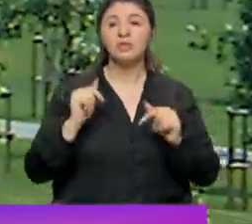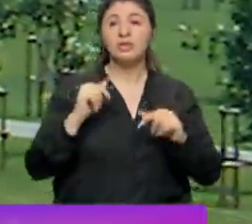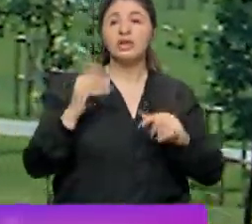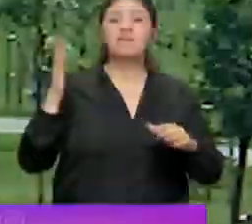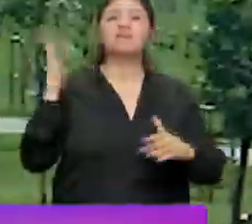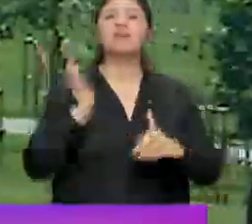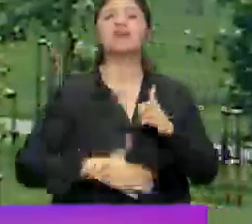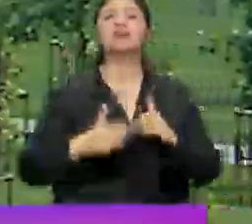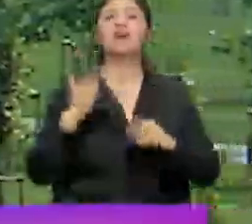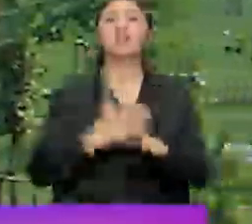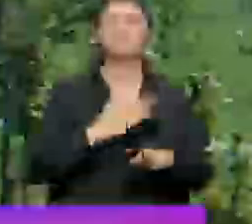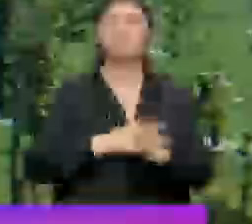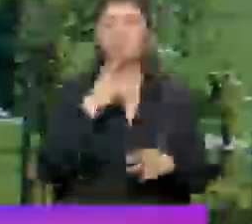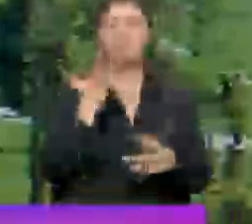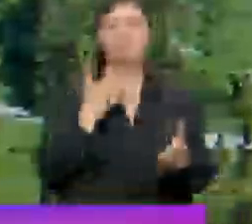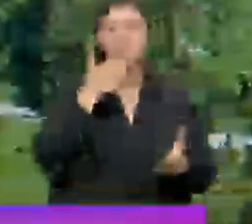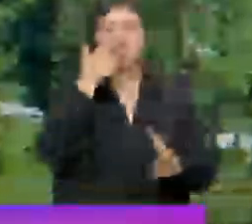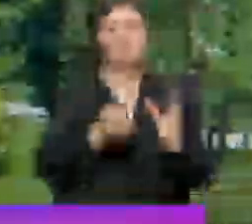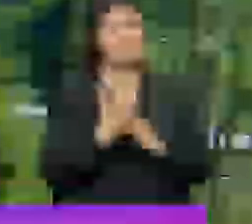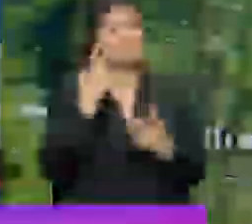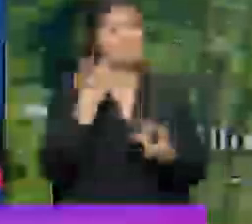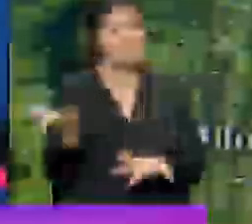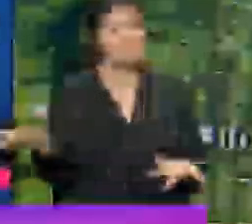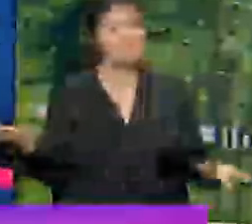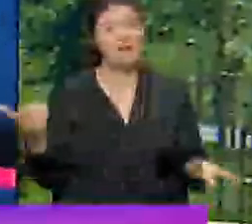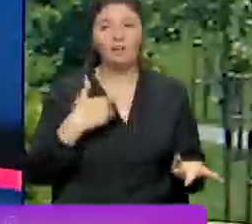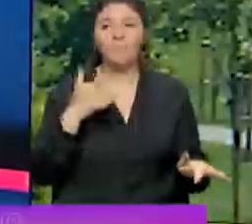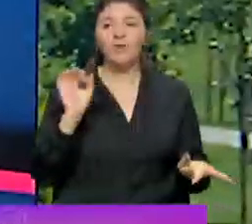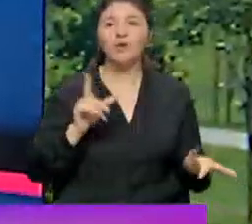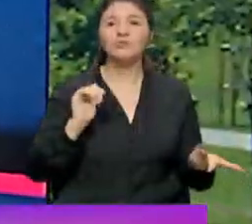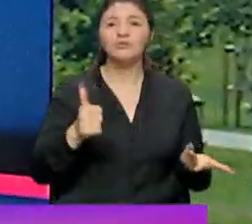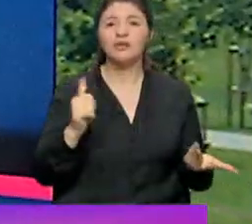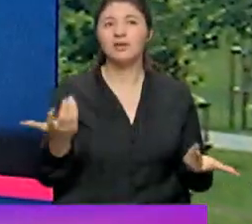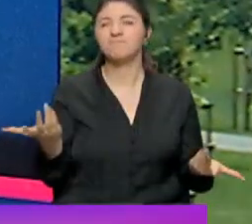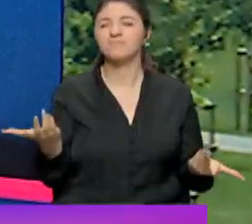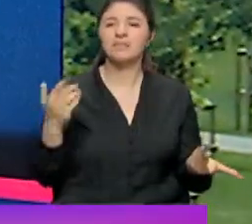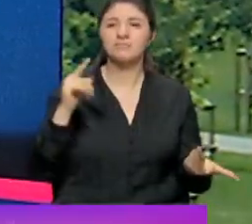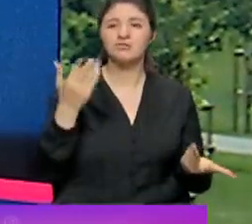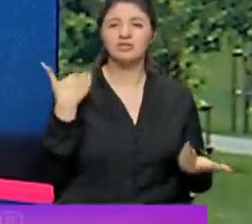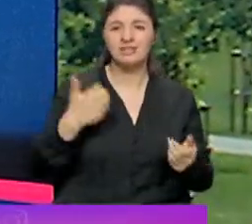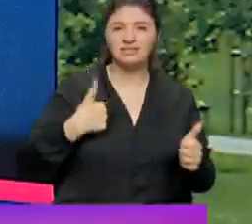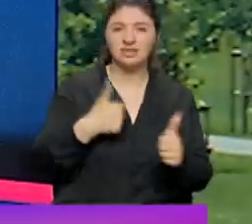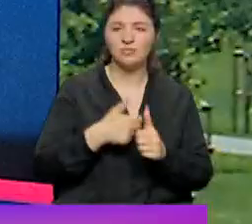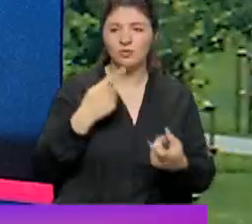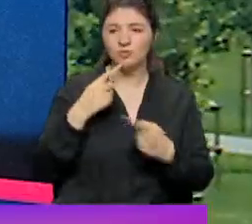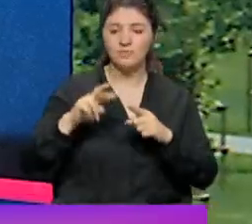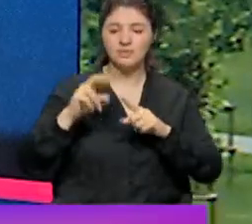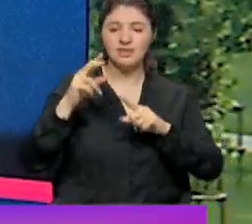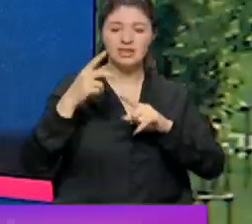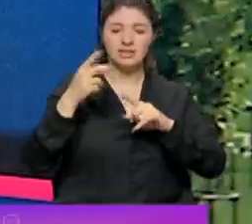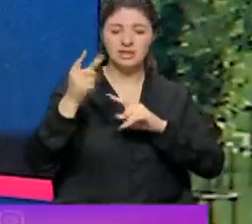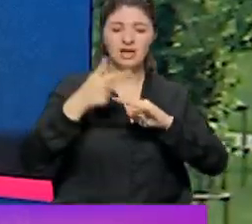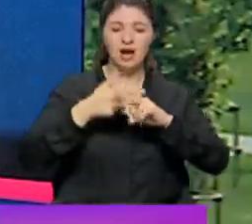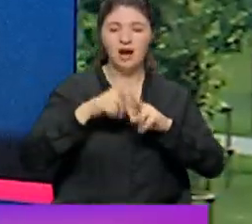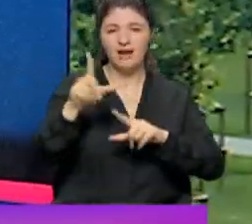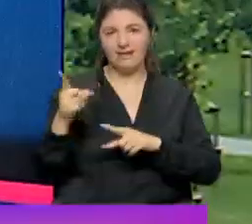yassah Hemşerim dedik ama nasıl bir cuma sabahı görüyor musunuz Yani ben böyle günlere şimdi basıncı danışmanıyla konuşalım ya Kemal